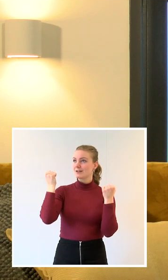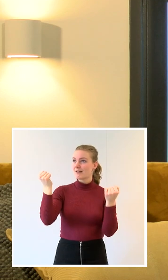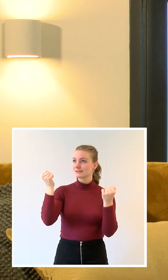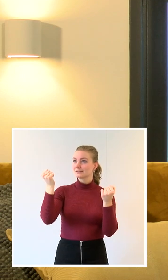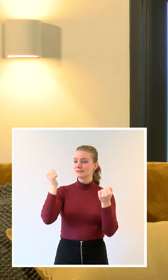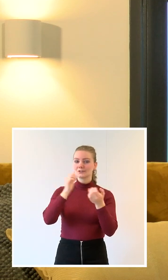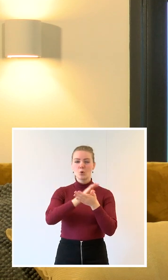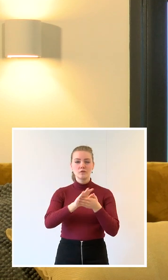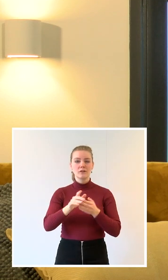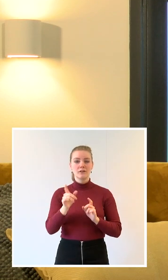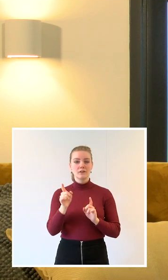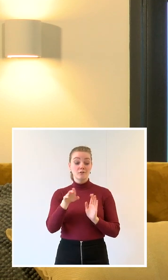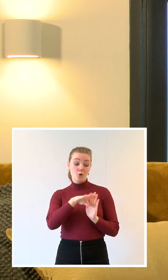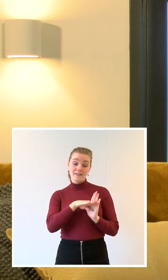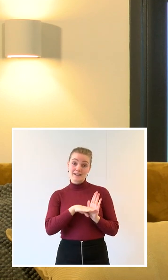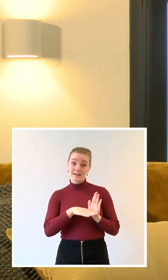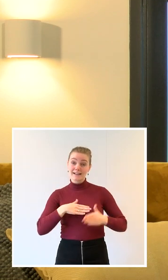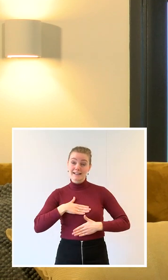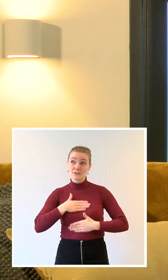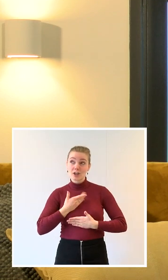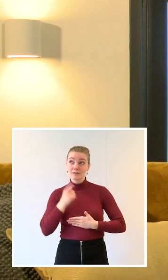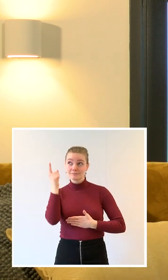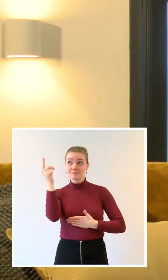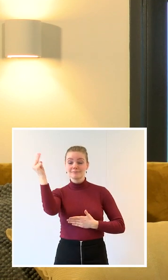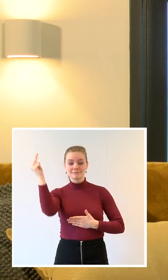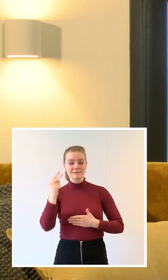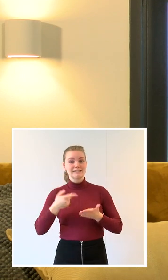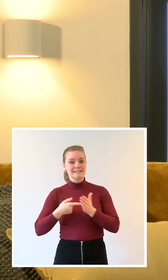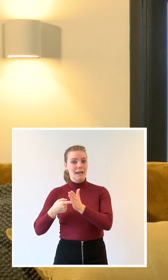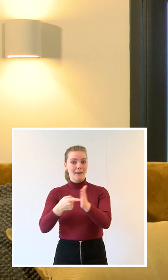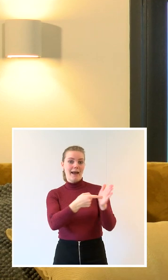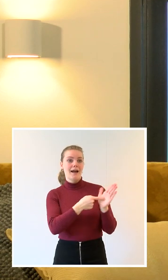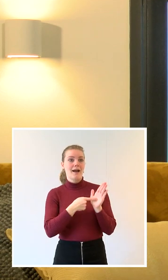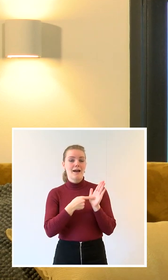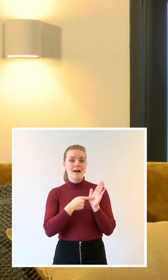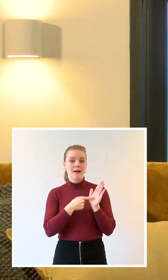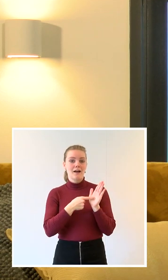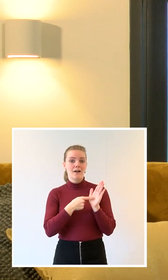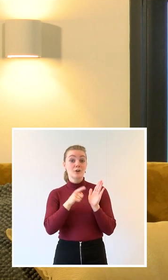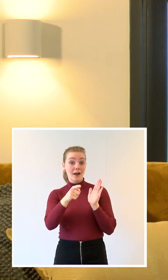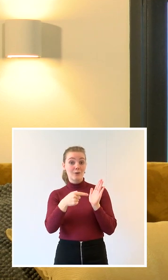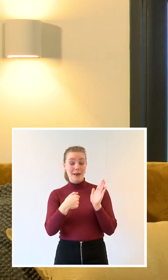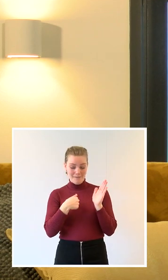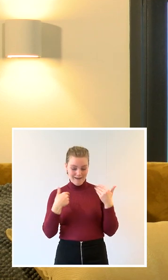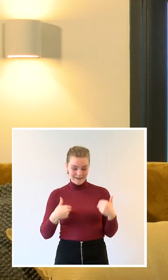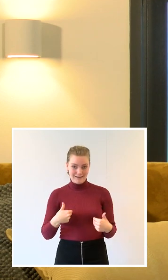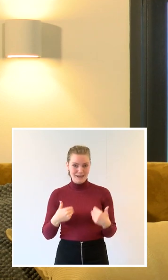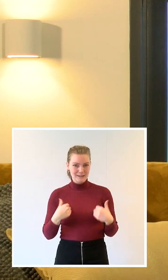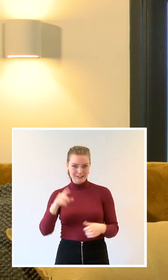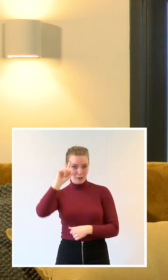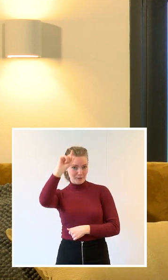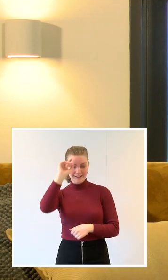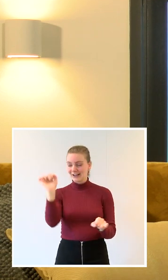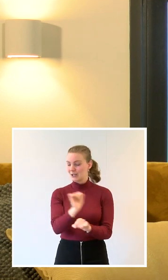zichtbaar. Voor jou en mij. Iets wat niemand, geen mens had kunnen bedenken. Dat